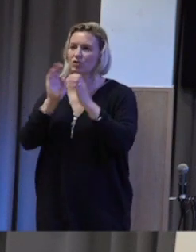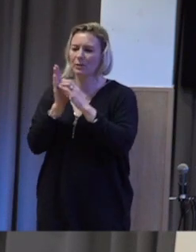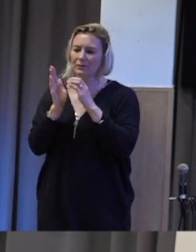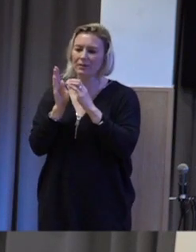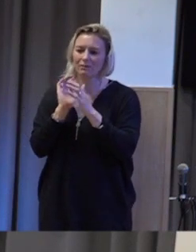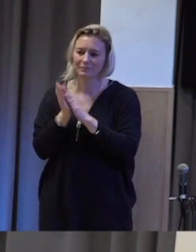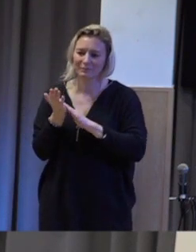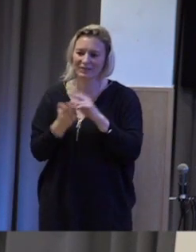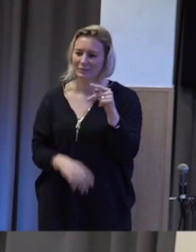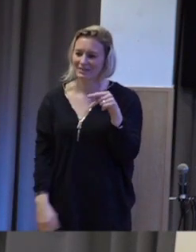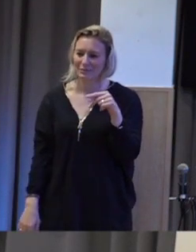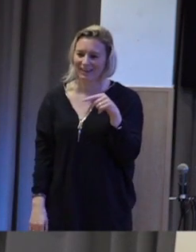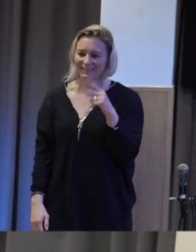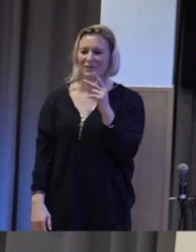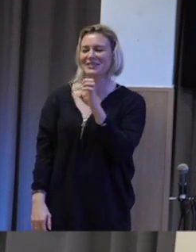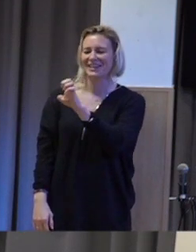5.